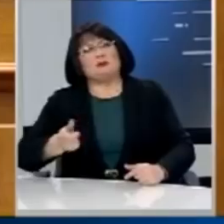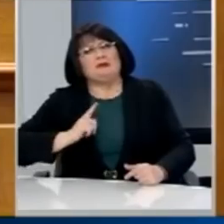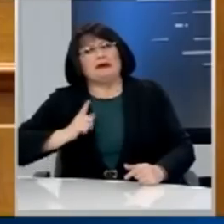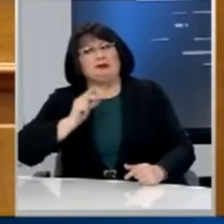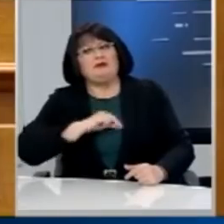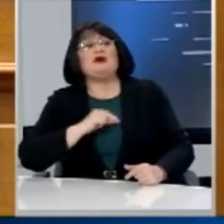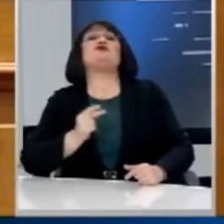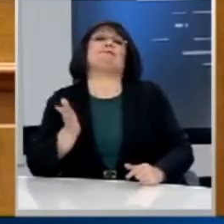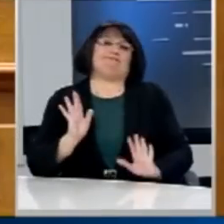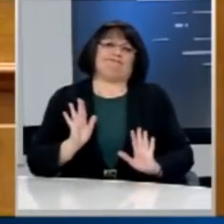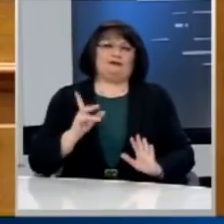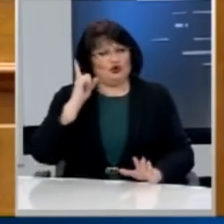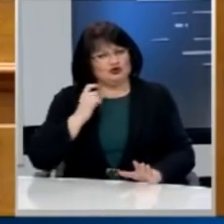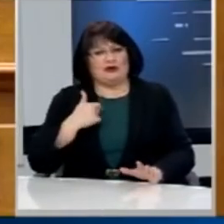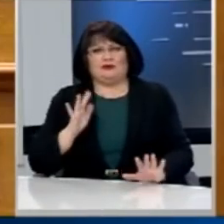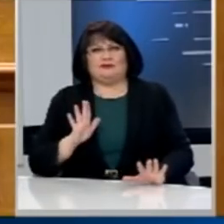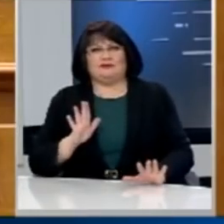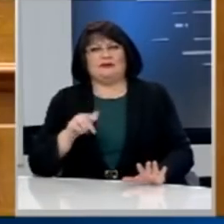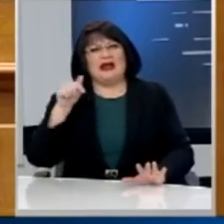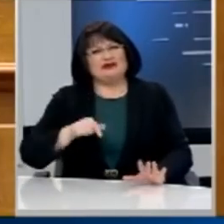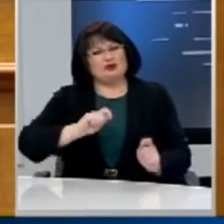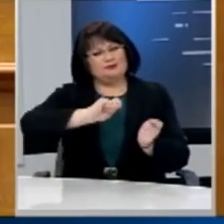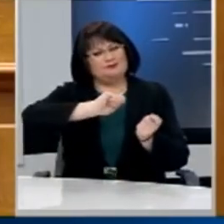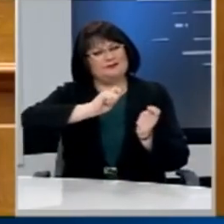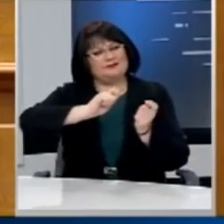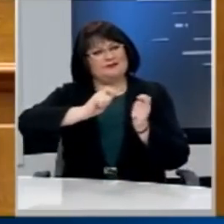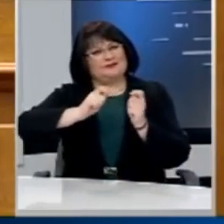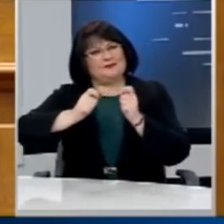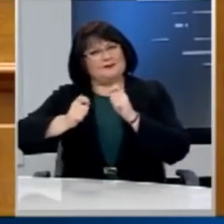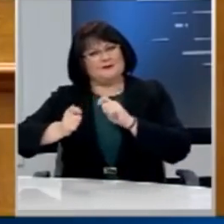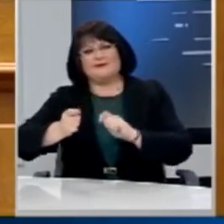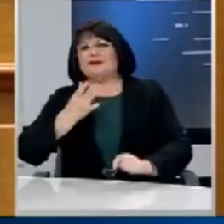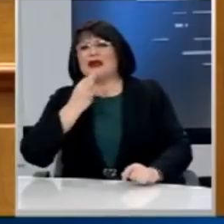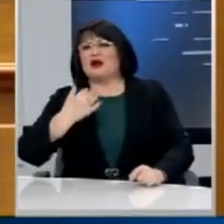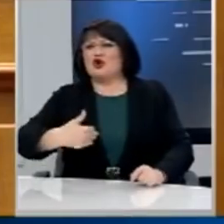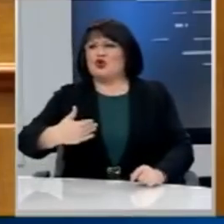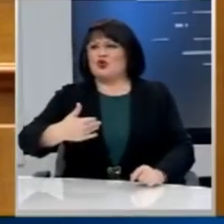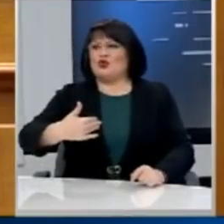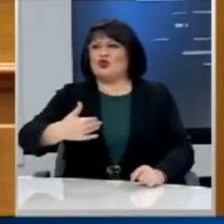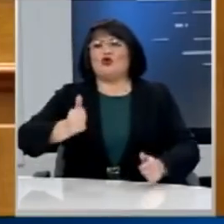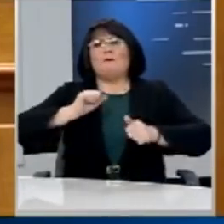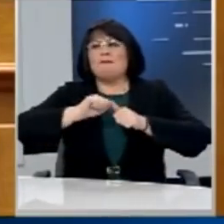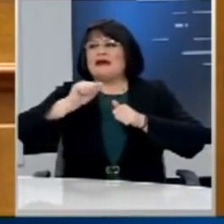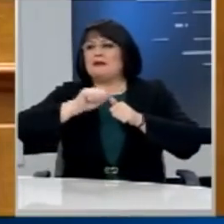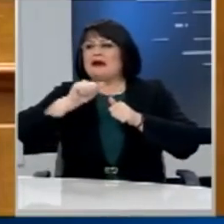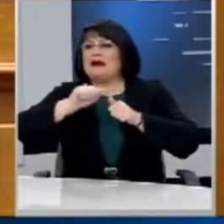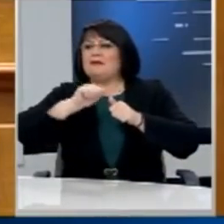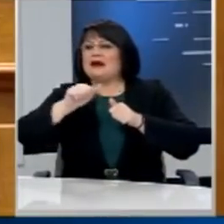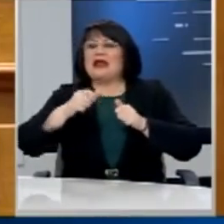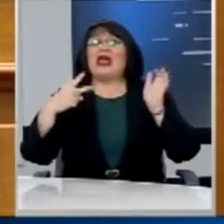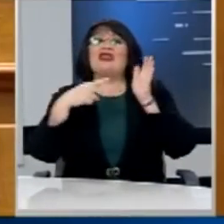περίμενα. Αυτό όμως αλλάζει. Καθώς μήνα με το μήνα εντός